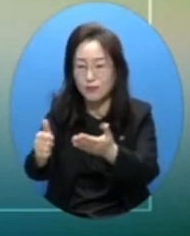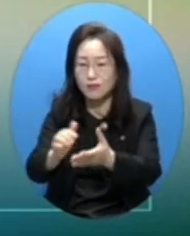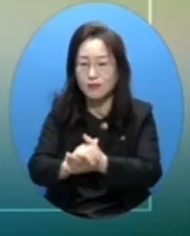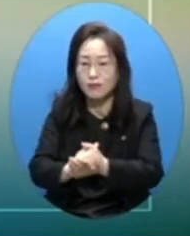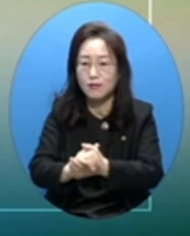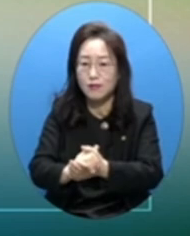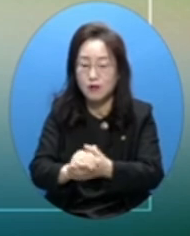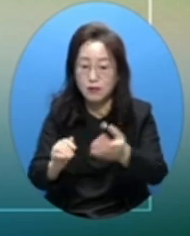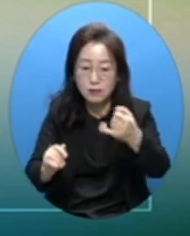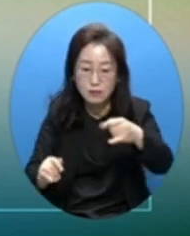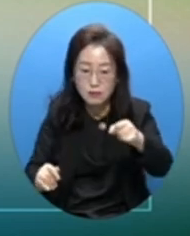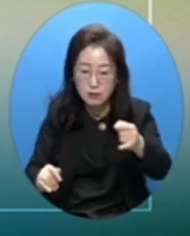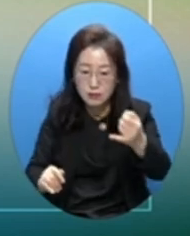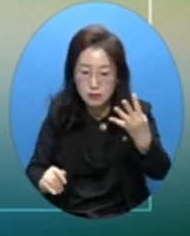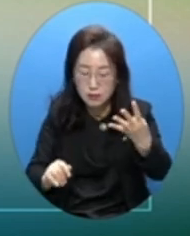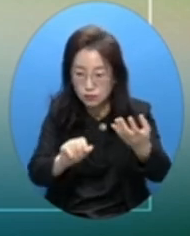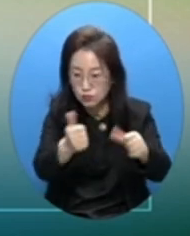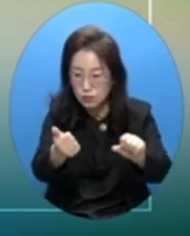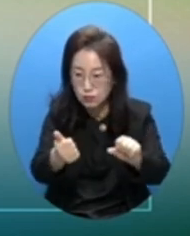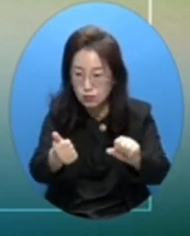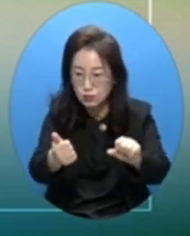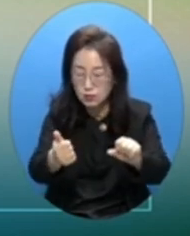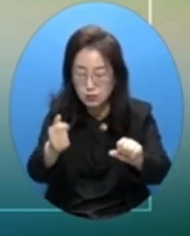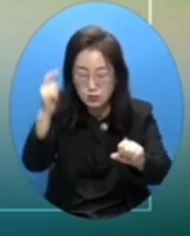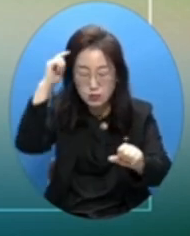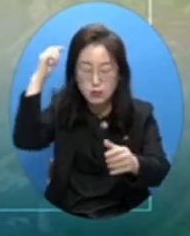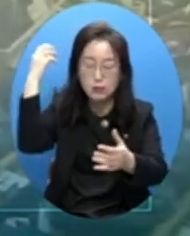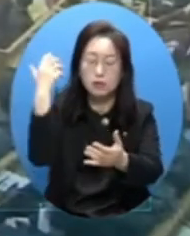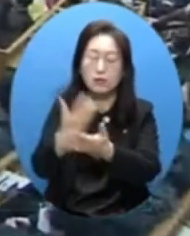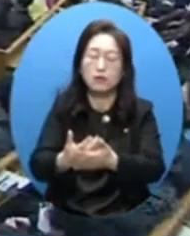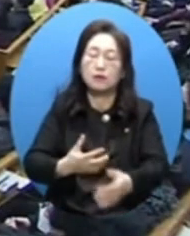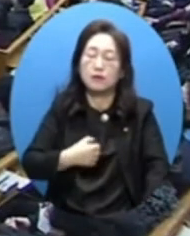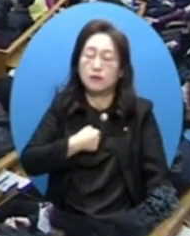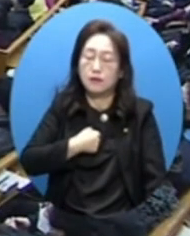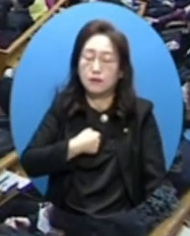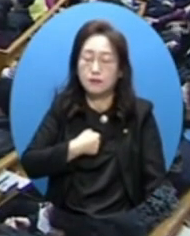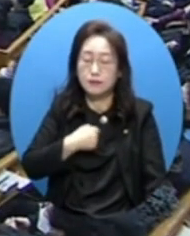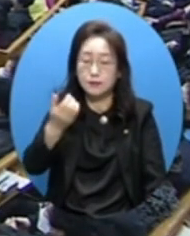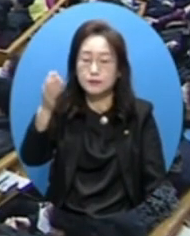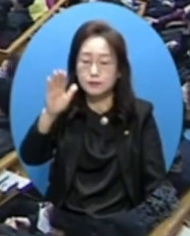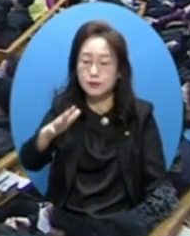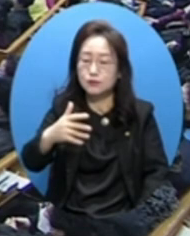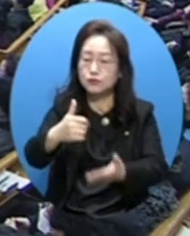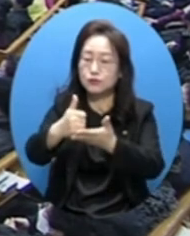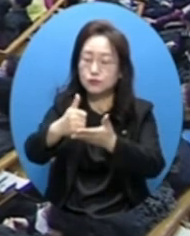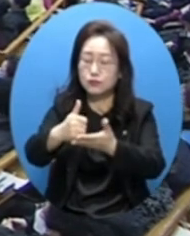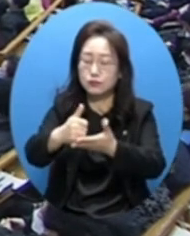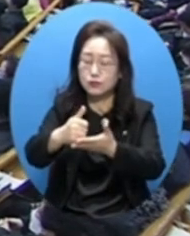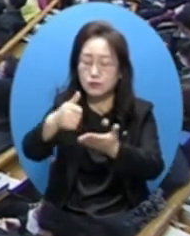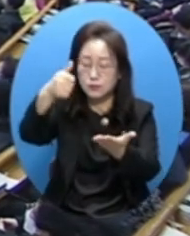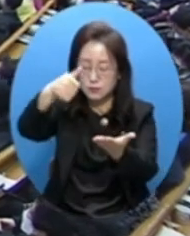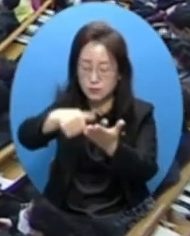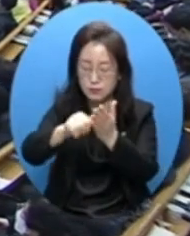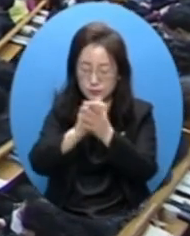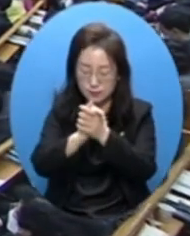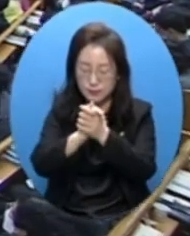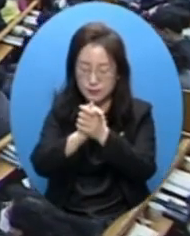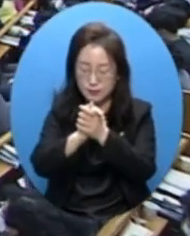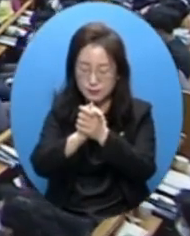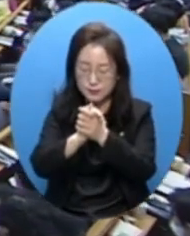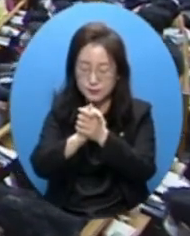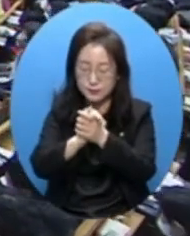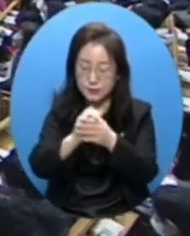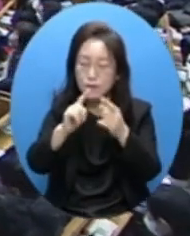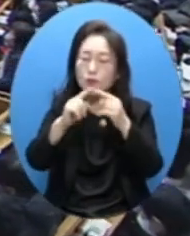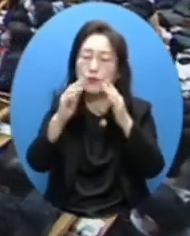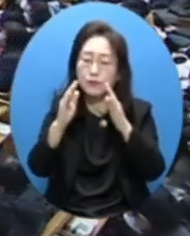내 딸을 잃은 슬픔에 너무 큰 충격에 사로잡혔지만 주님 앞에 엎드려 기도했습니다. 교회